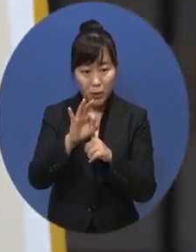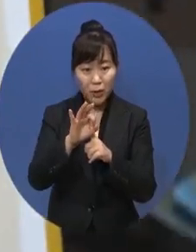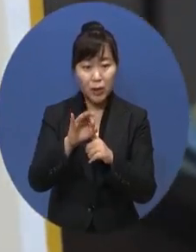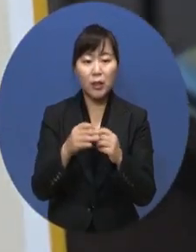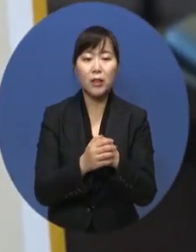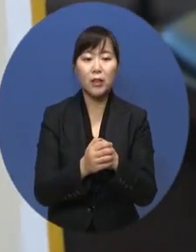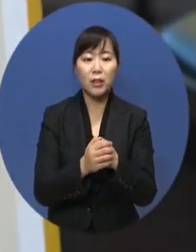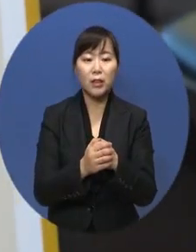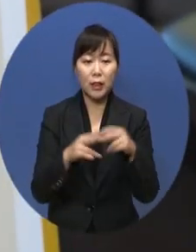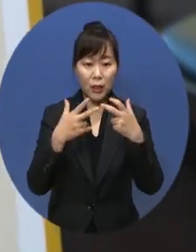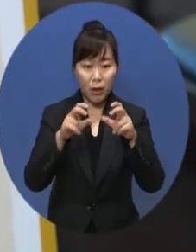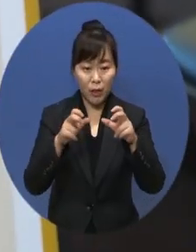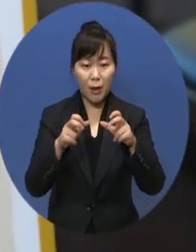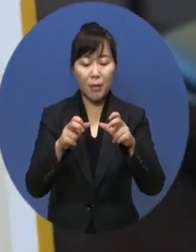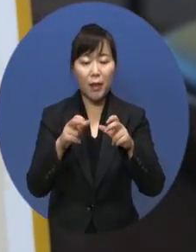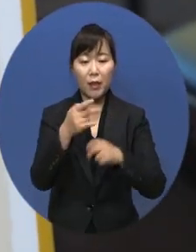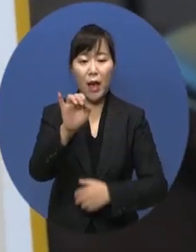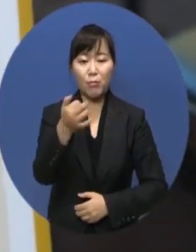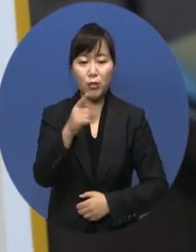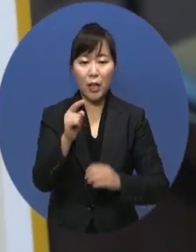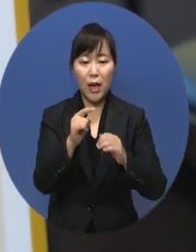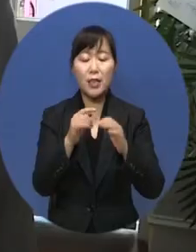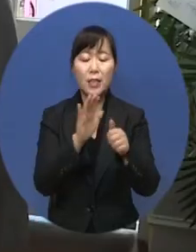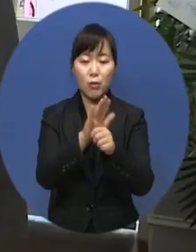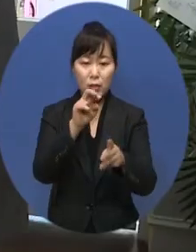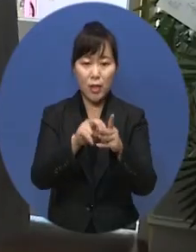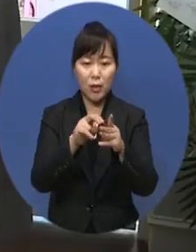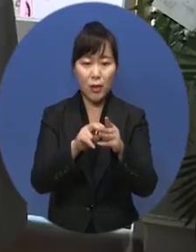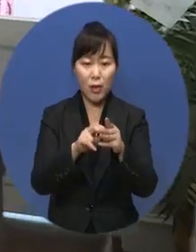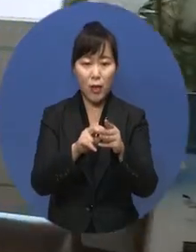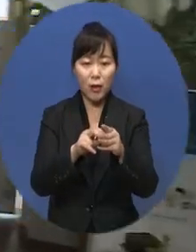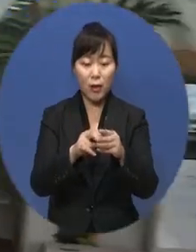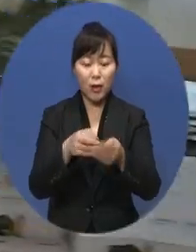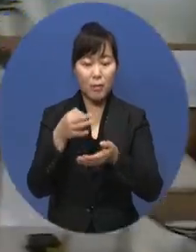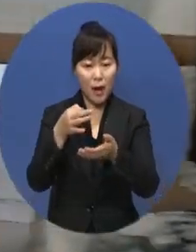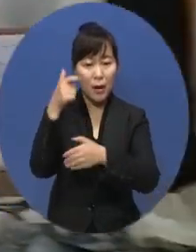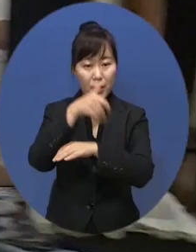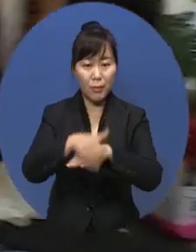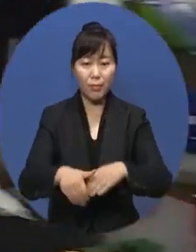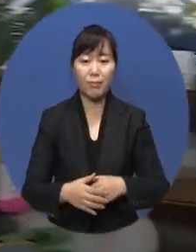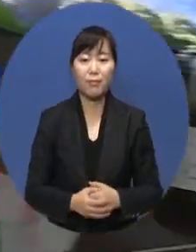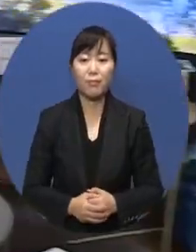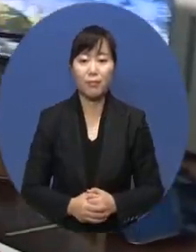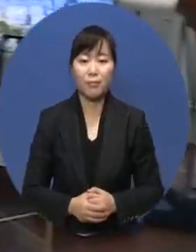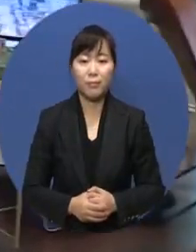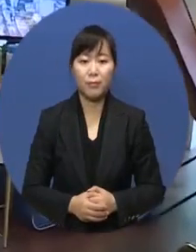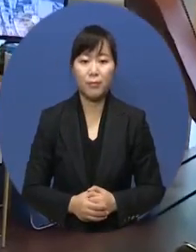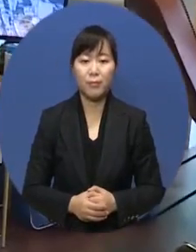다문화 지원센터에 전달될 예정입니다. 복지TV 뉴스 박성용입니다.